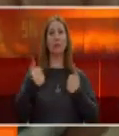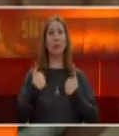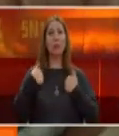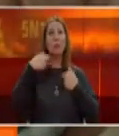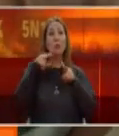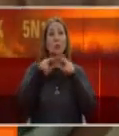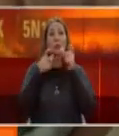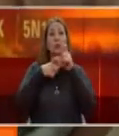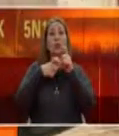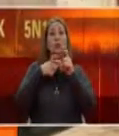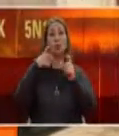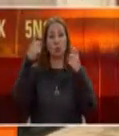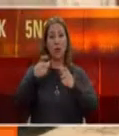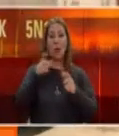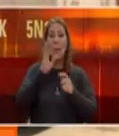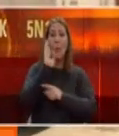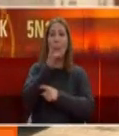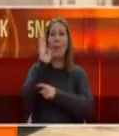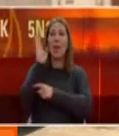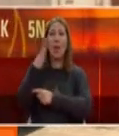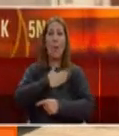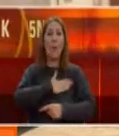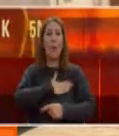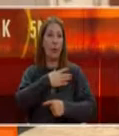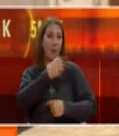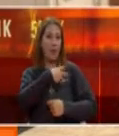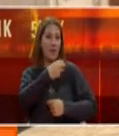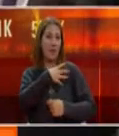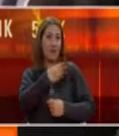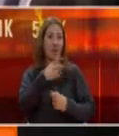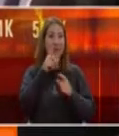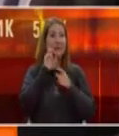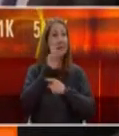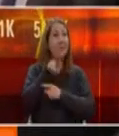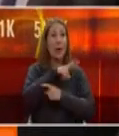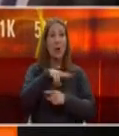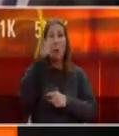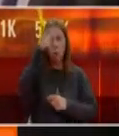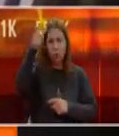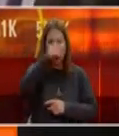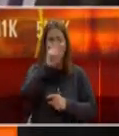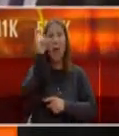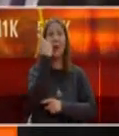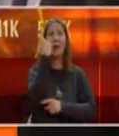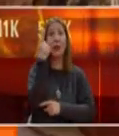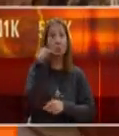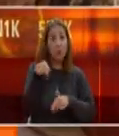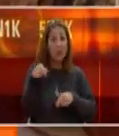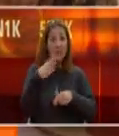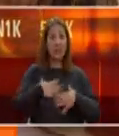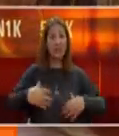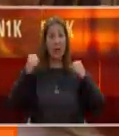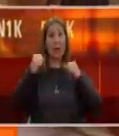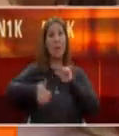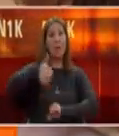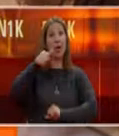Muş'ta bir mobil mamografi tarama cihazı oluşturduk. Bu mobil mamografi tarama cihazı Türkiye'de ilk bir cihaz. Şu anda Sağlık Bakanlığı